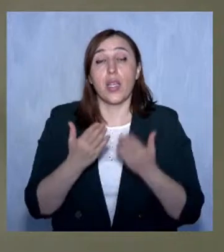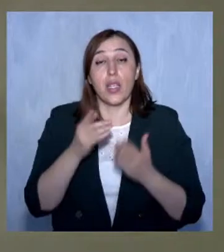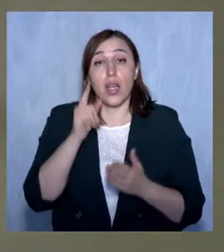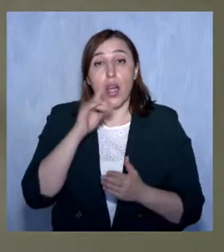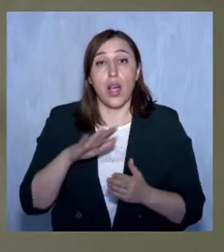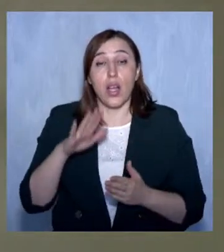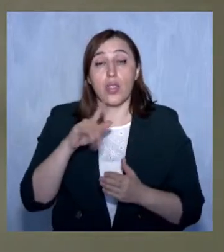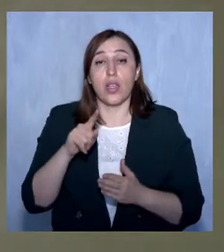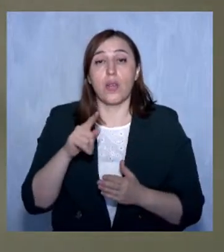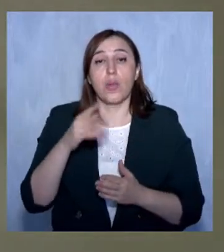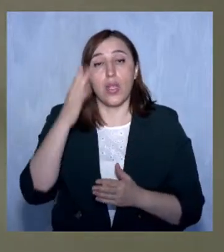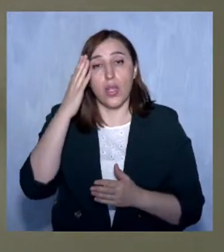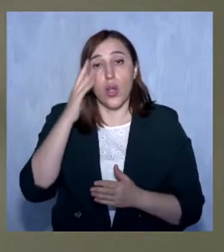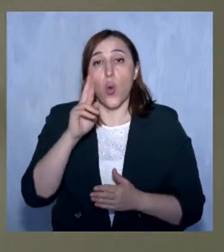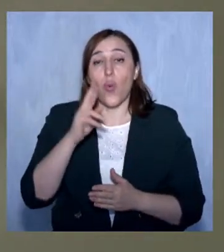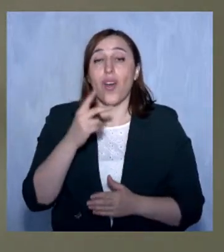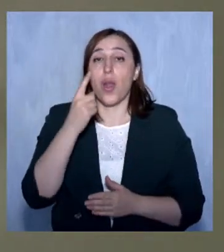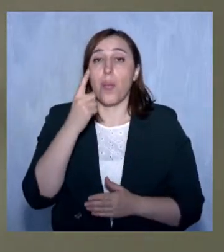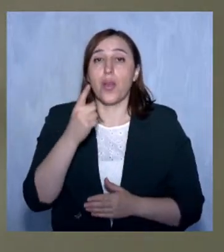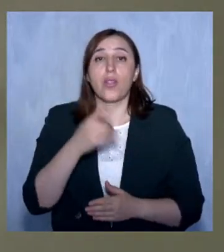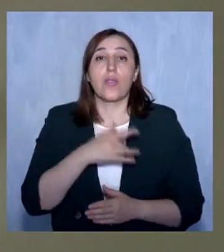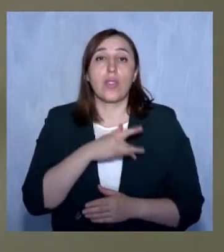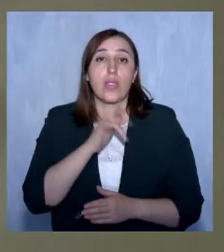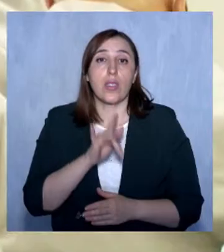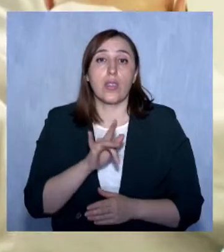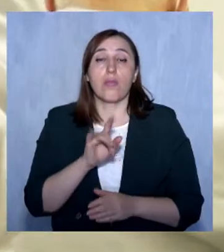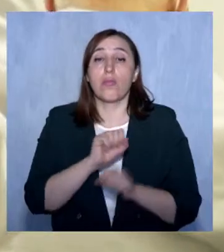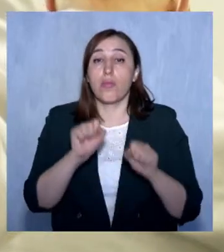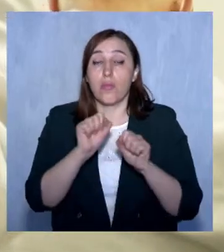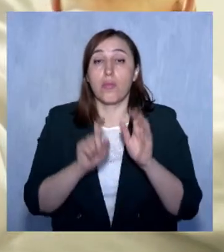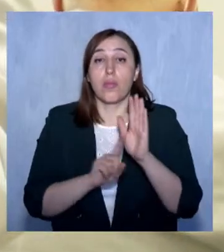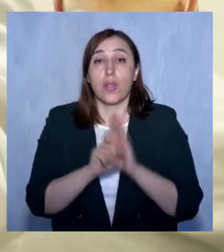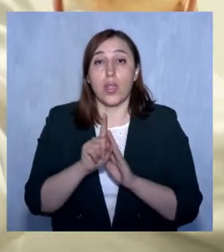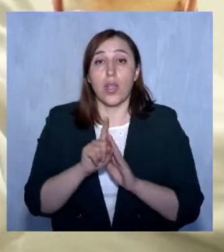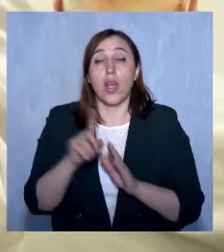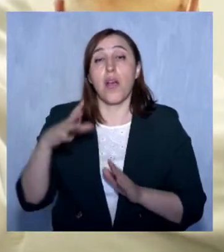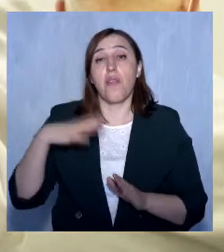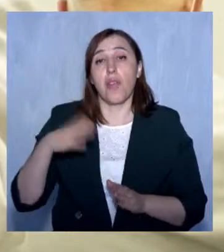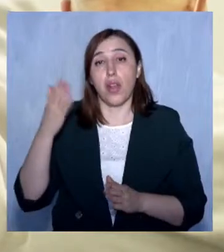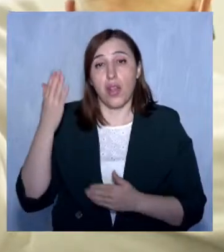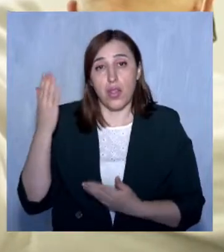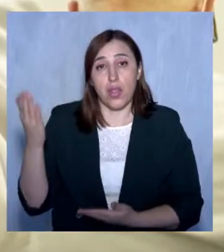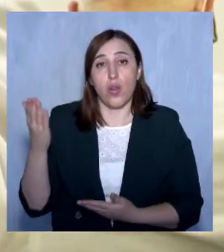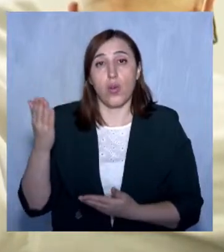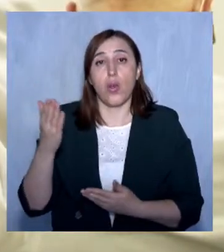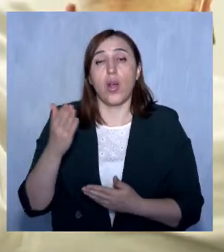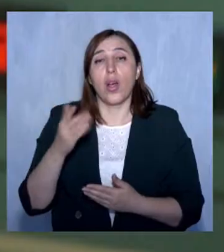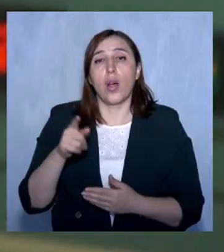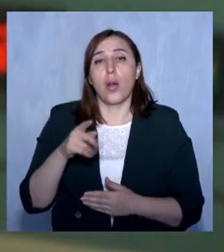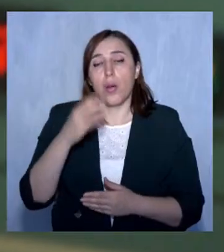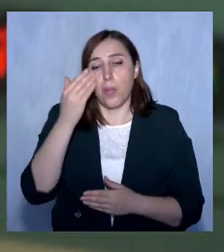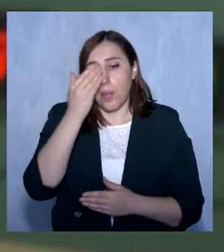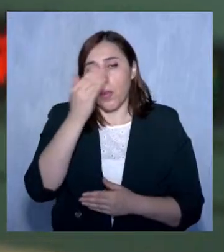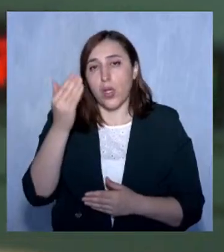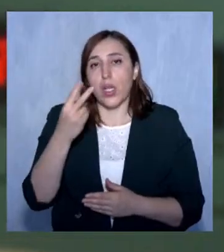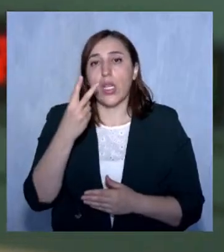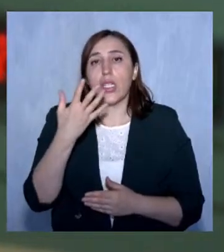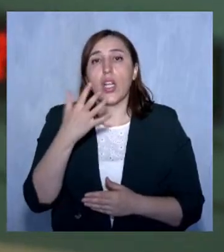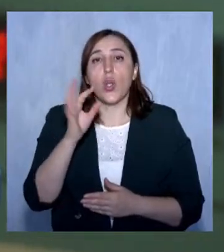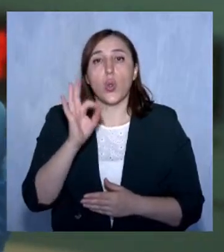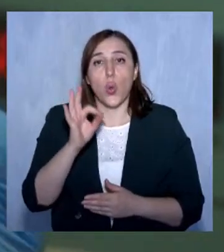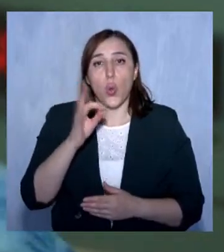Հայաստանում ծրագրում են հունվարի մեկից նոր սահմանապակումներ մծնել, ապա հարևան վրաստանում որտեղ վնակցության 25 տոքոսն է